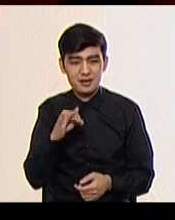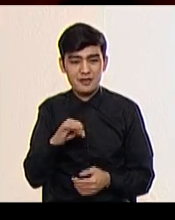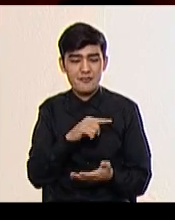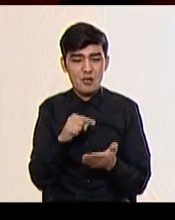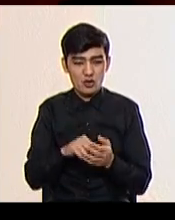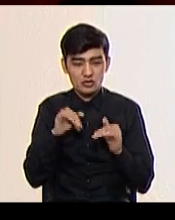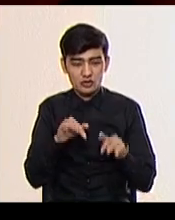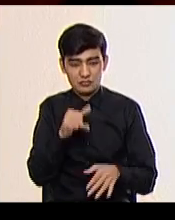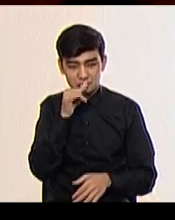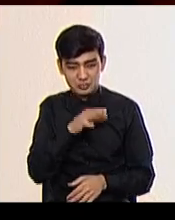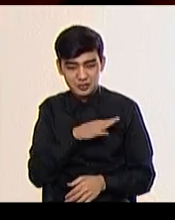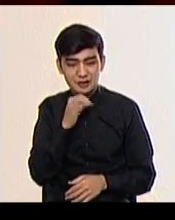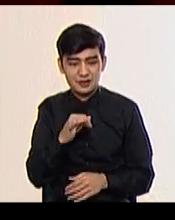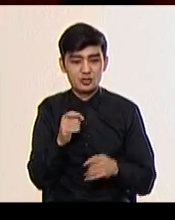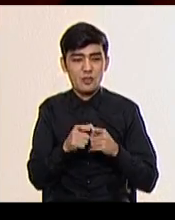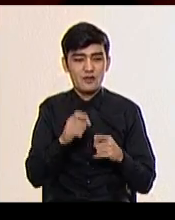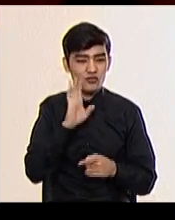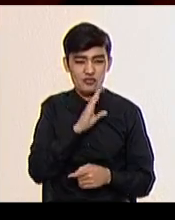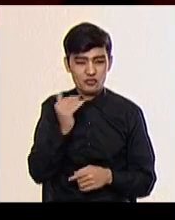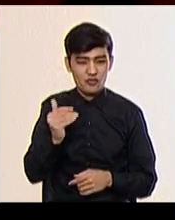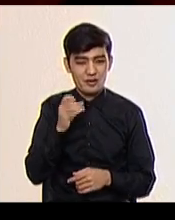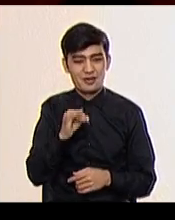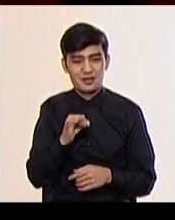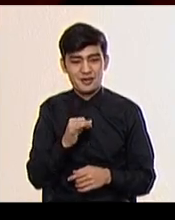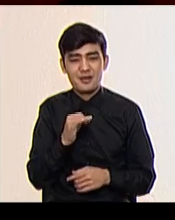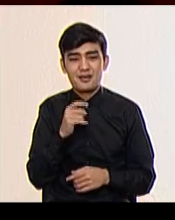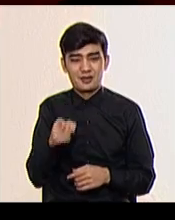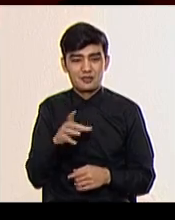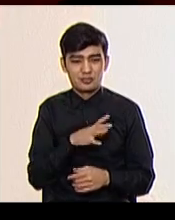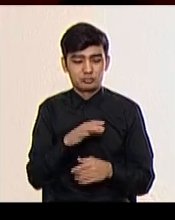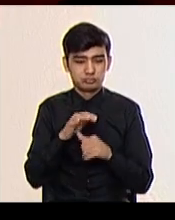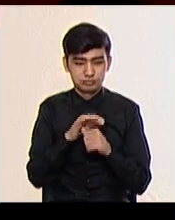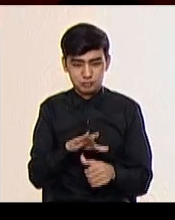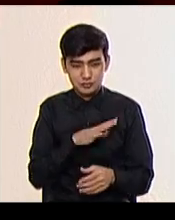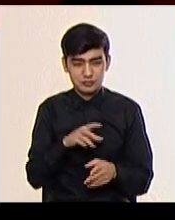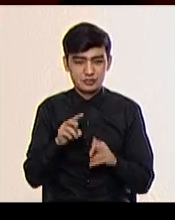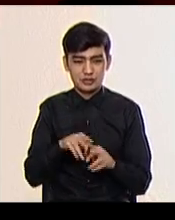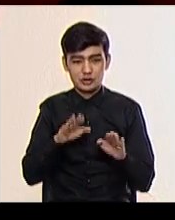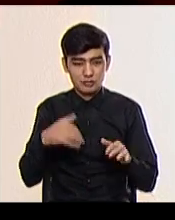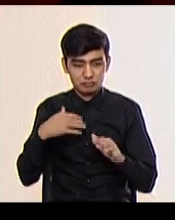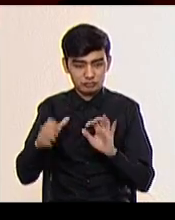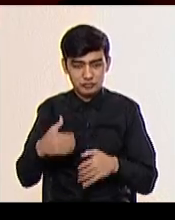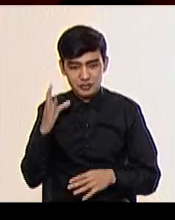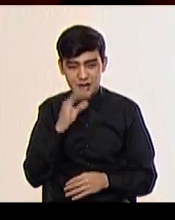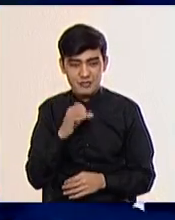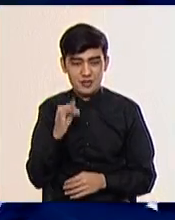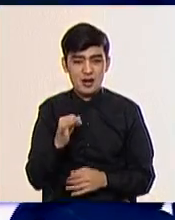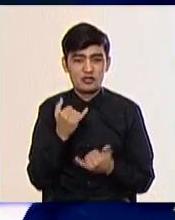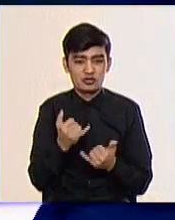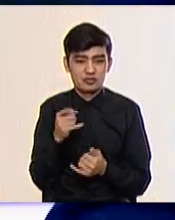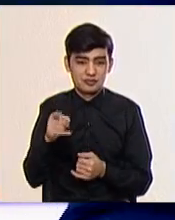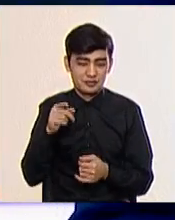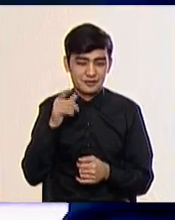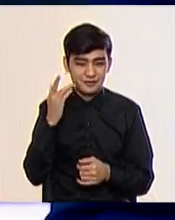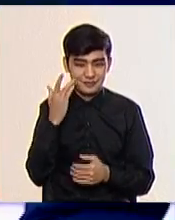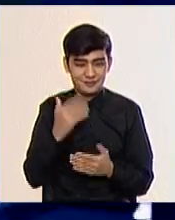не решился. По словам женщины, ей даже якобы угрожали отобрать детей. Сейчас она до сих пор находится